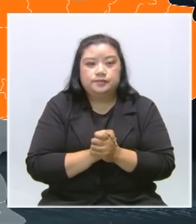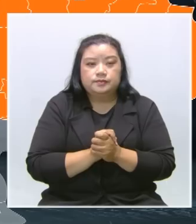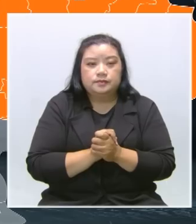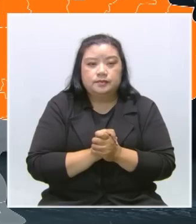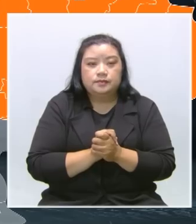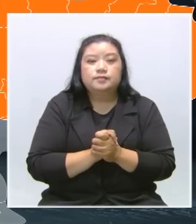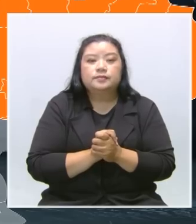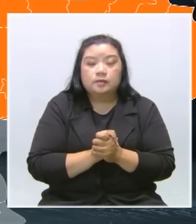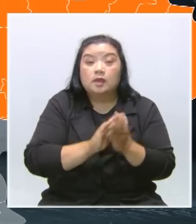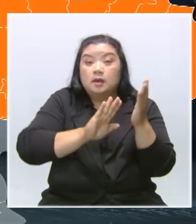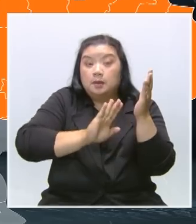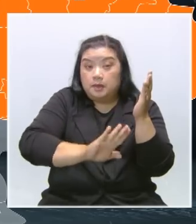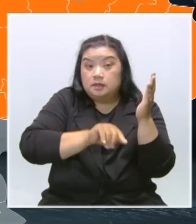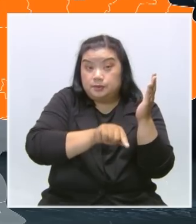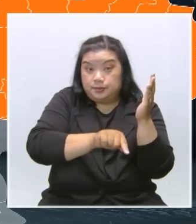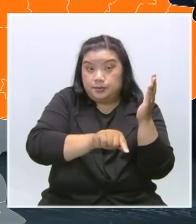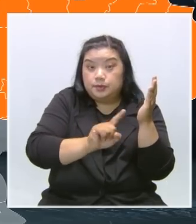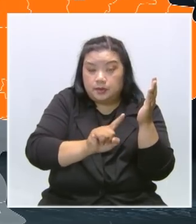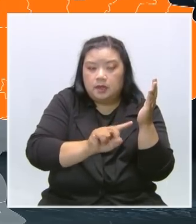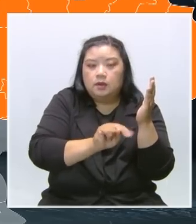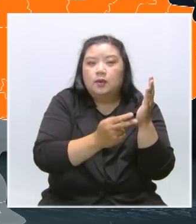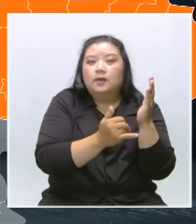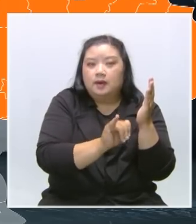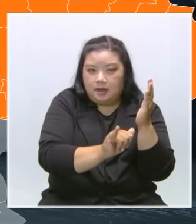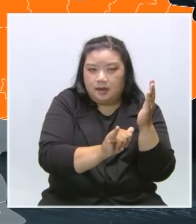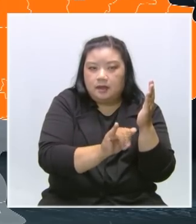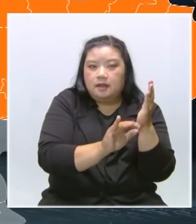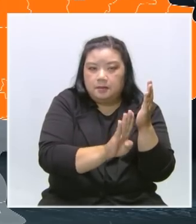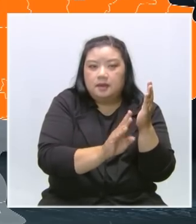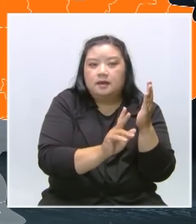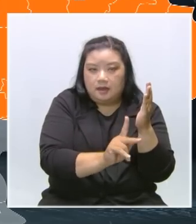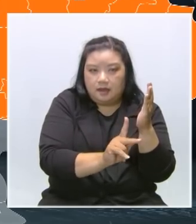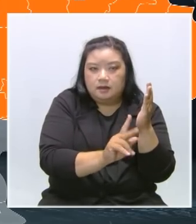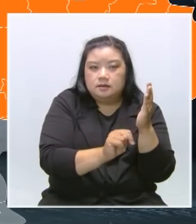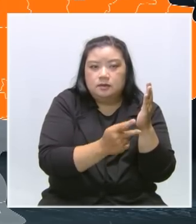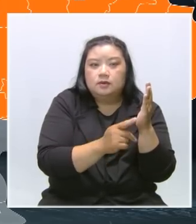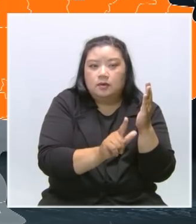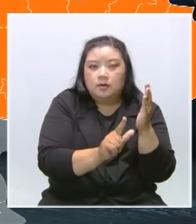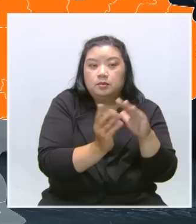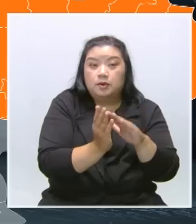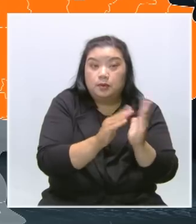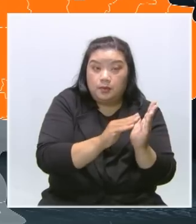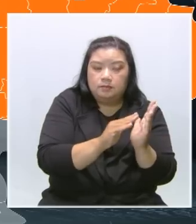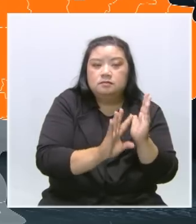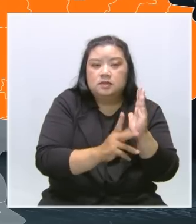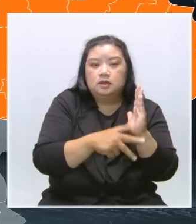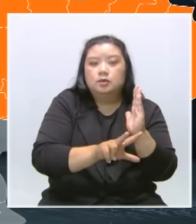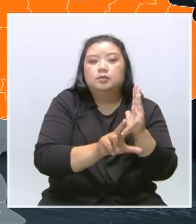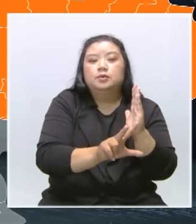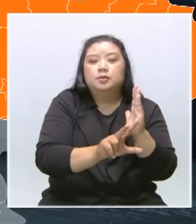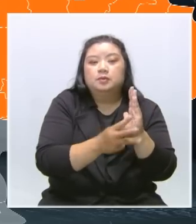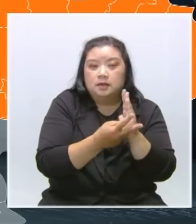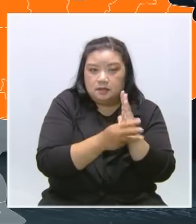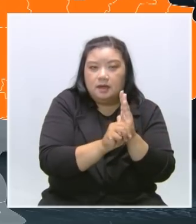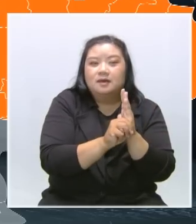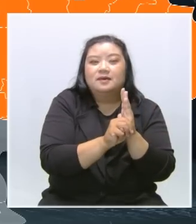และที่ภราคตะวญออกเฉีงเหือก็คือจัหวดน้องคาย บึงการ สกรนาคอนนครพนม ชัยภูมิ มห